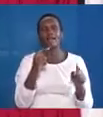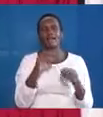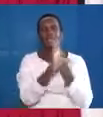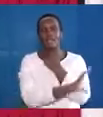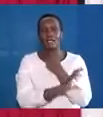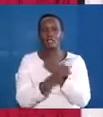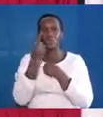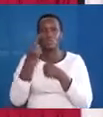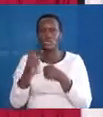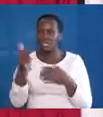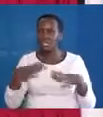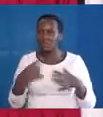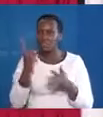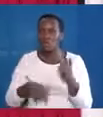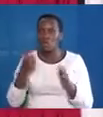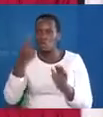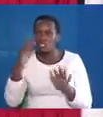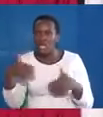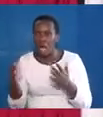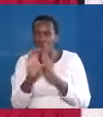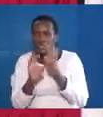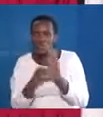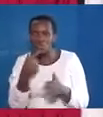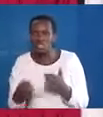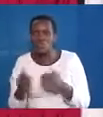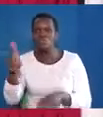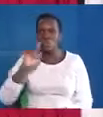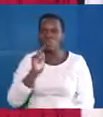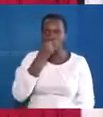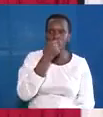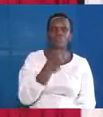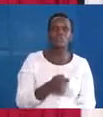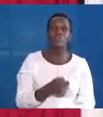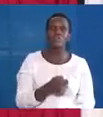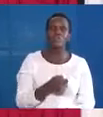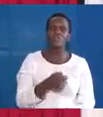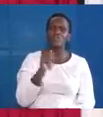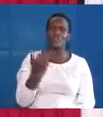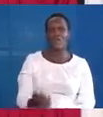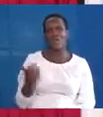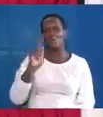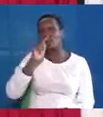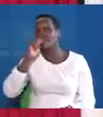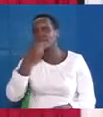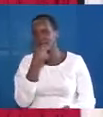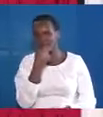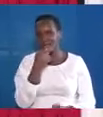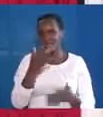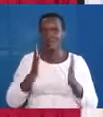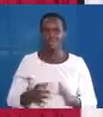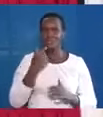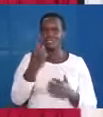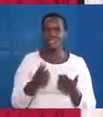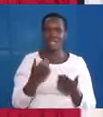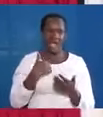wanasema, unaona vile katiba inasema, kwa hivyo wewe nyamaza. Sasa kunyamaza na mtu anasema mimi niko na kitu